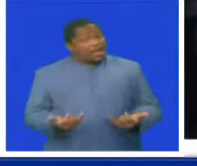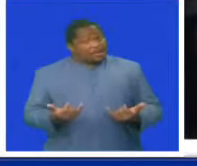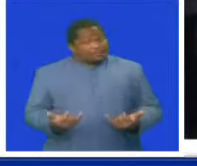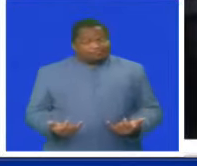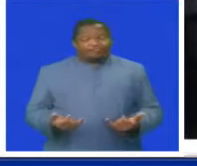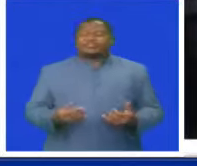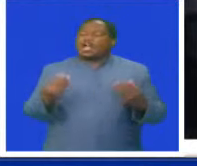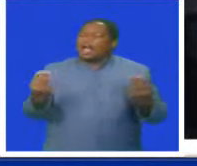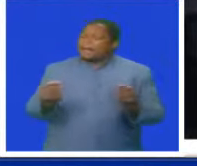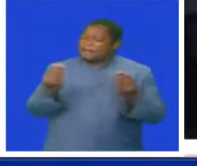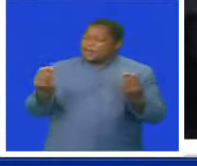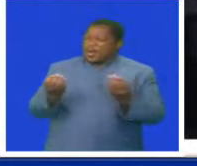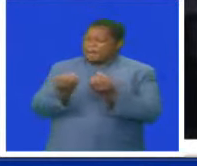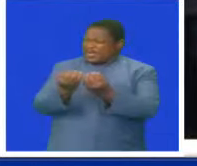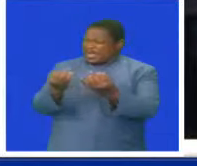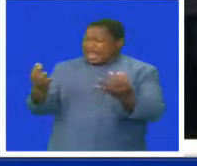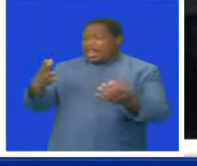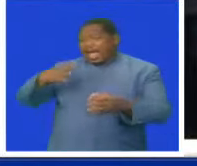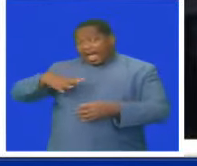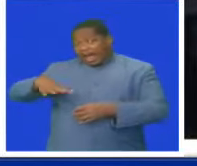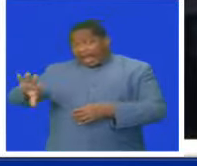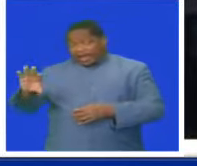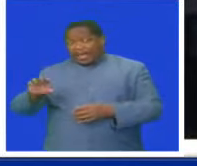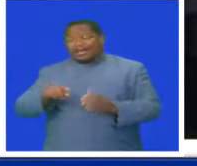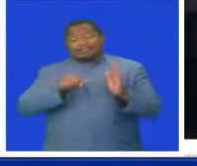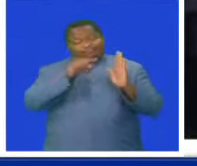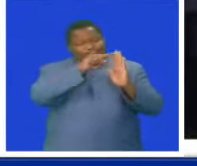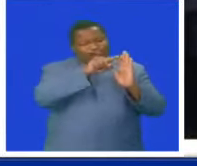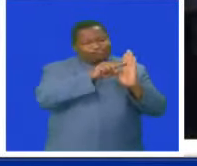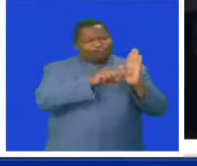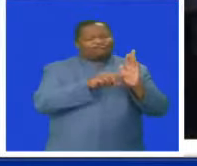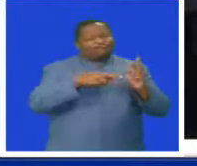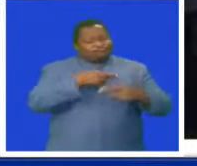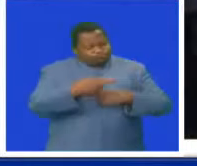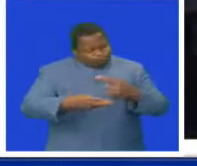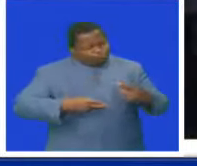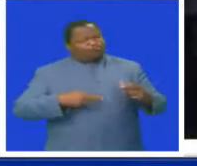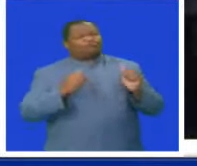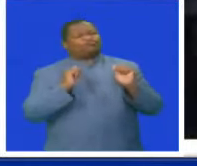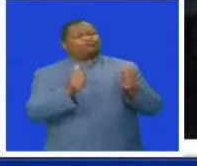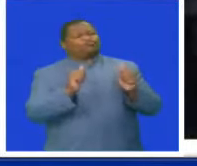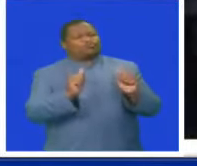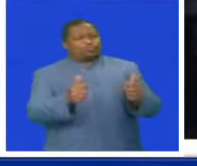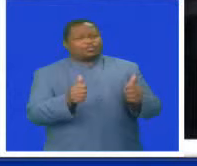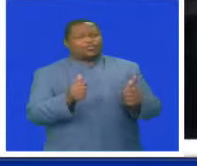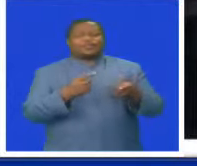migomo bayilandzela kodwa kusiphatha kabi kakhulu uma sibona ukuthi